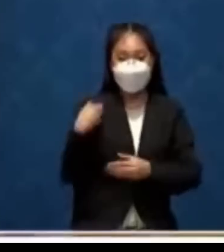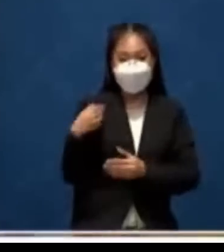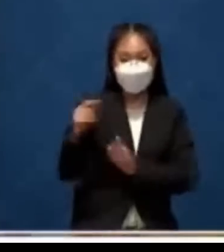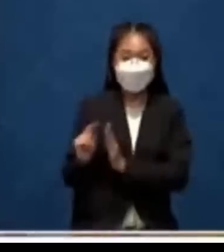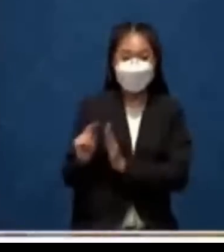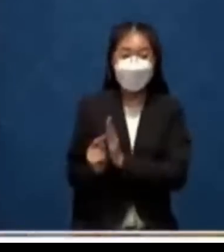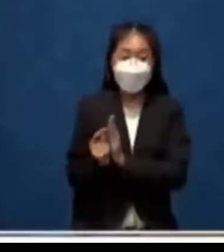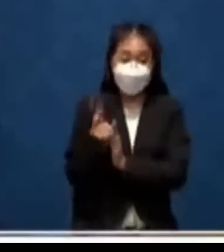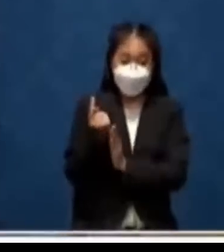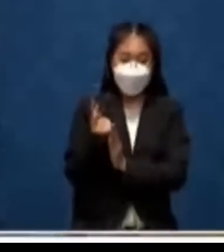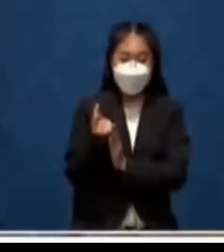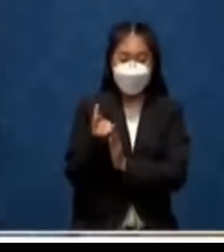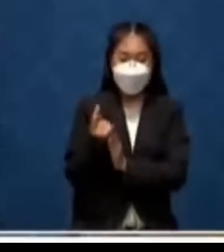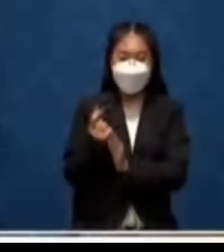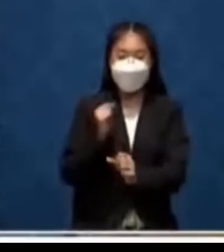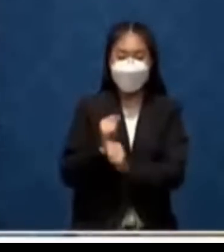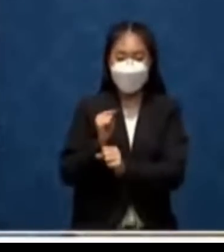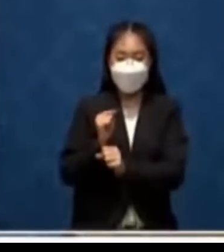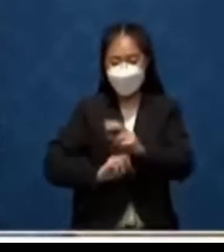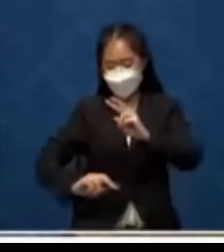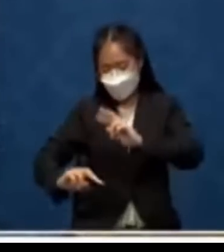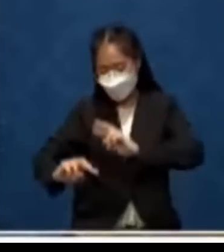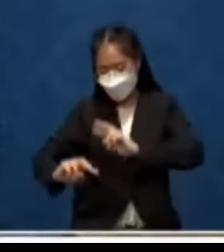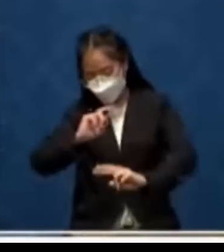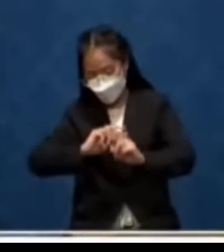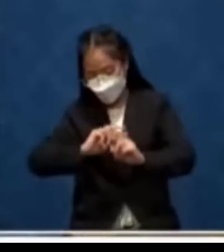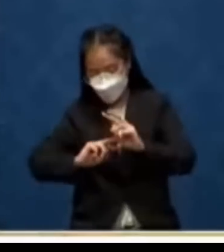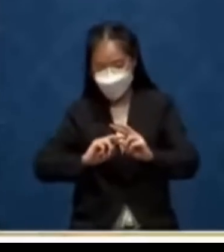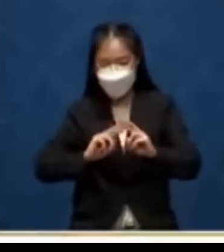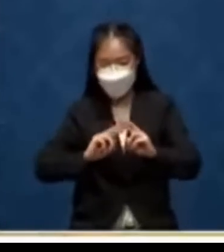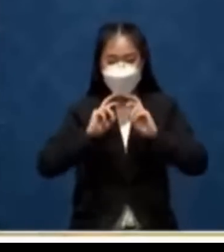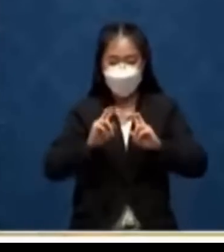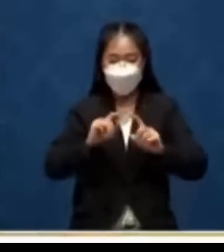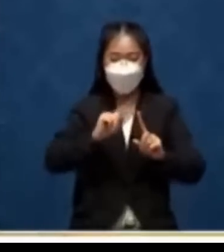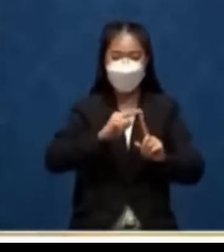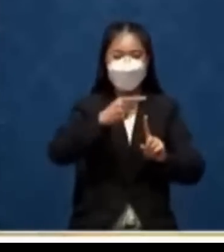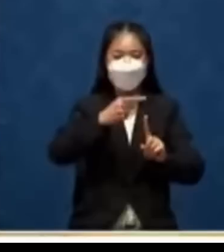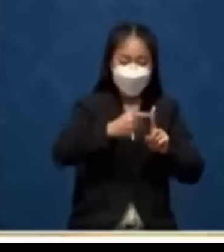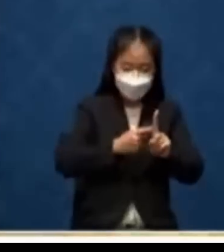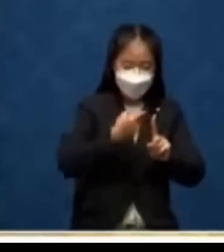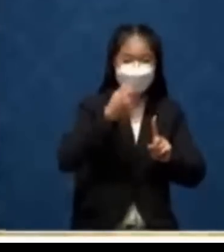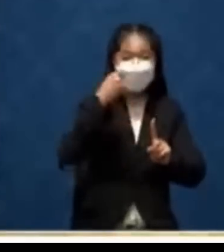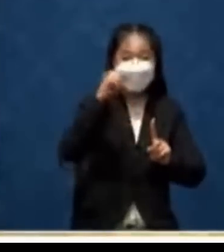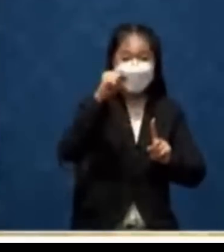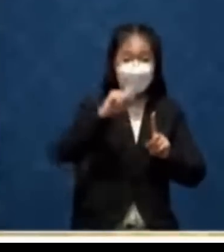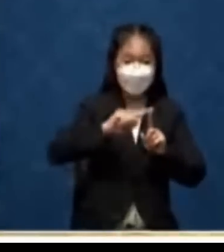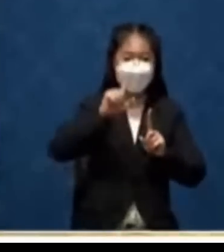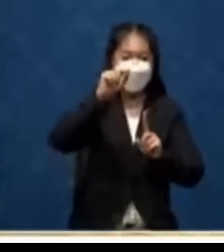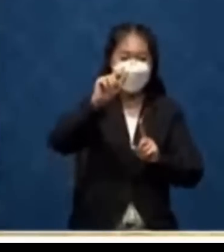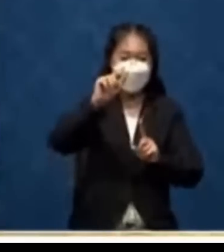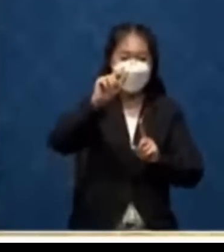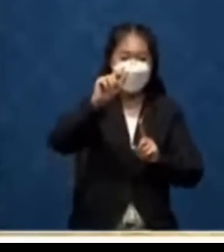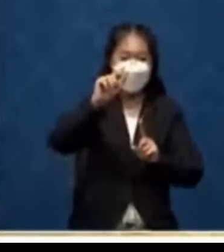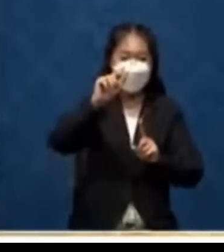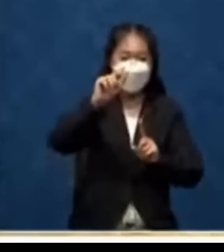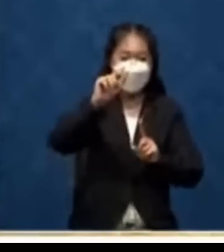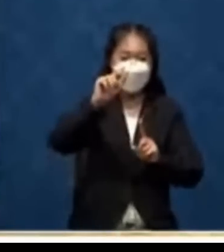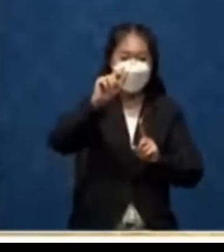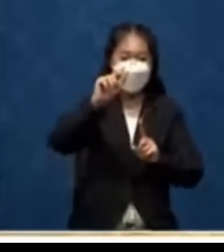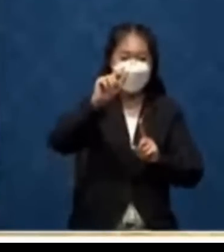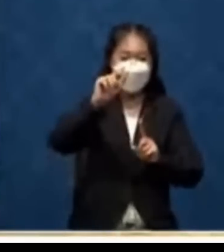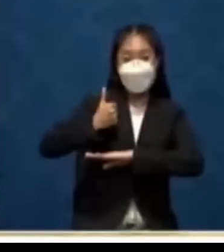การปฏิบัติการบุคคลจินหลิงเมื่อ26ตุลา65นำโดยผบ.ชน.เองเล